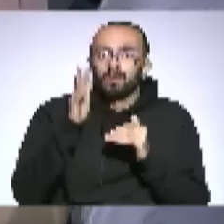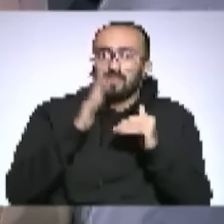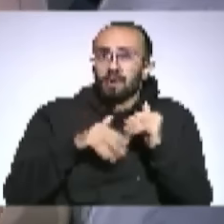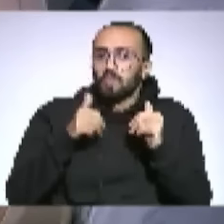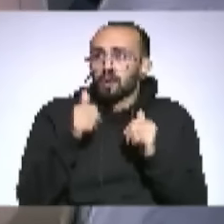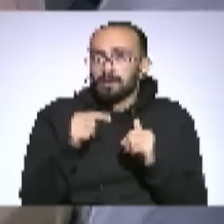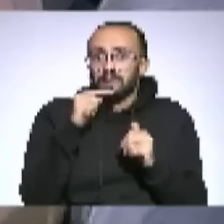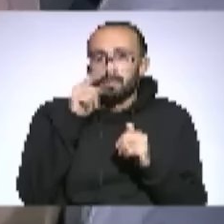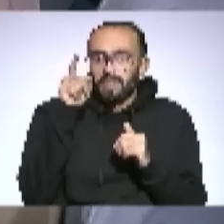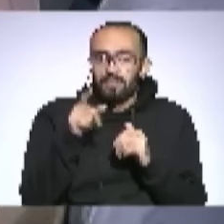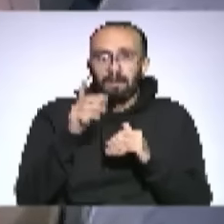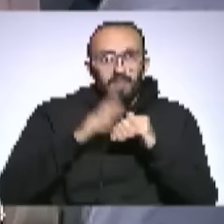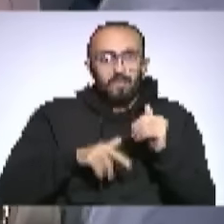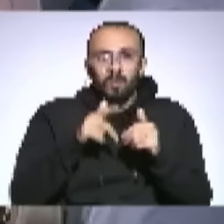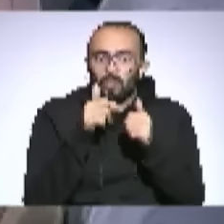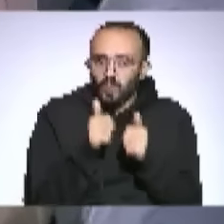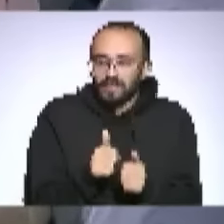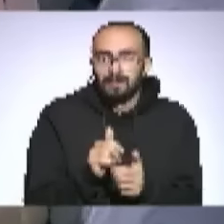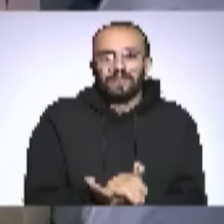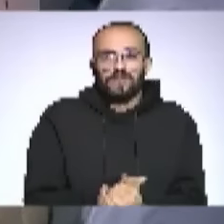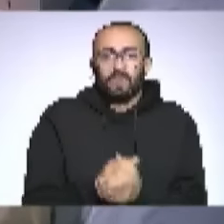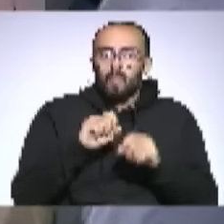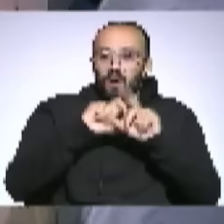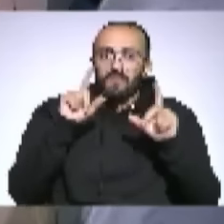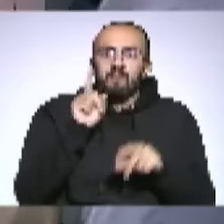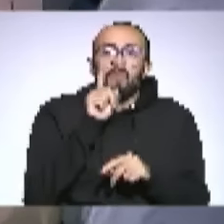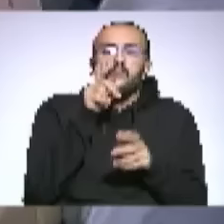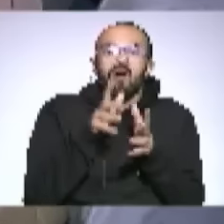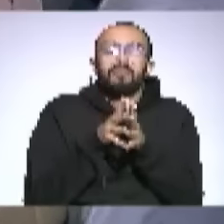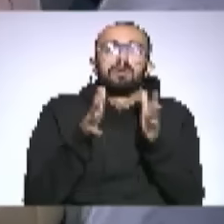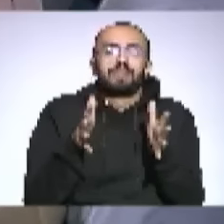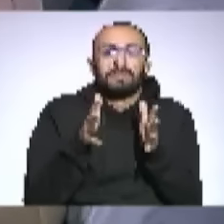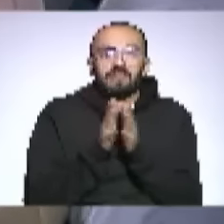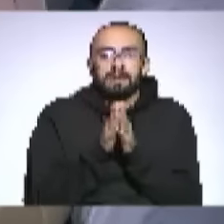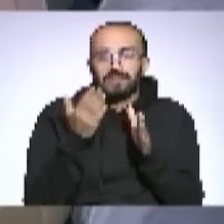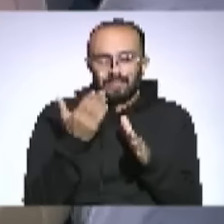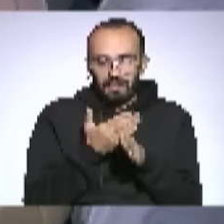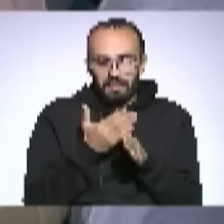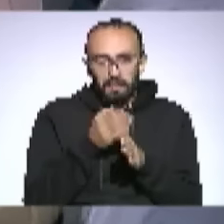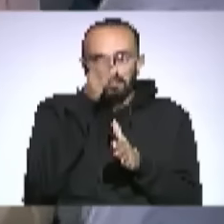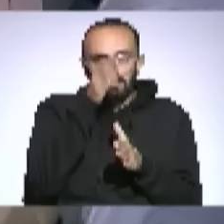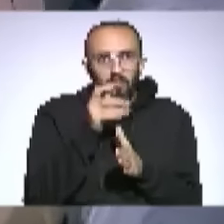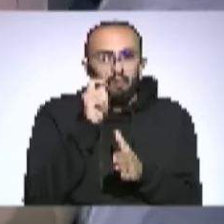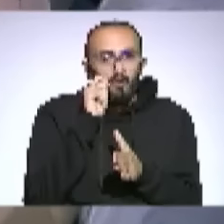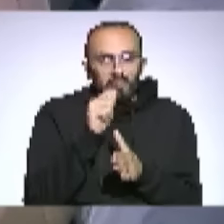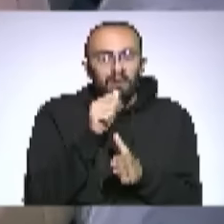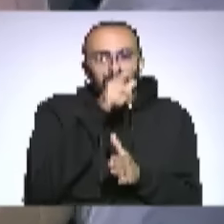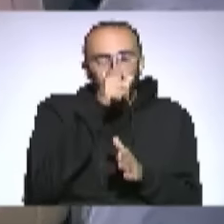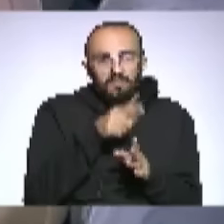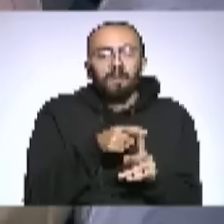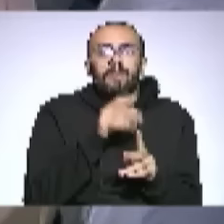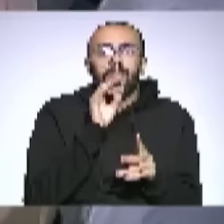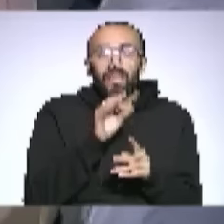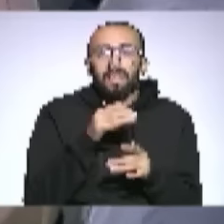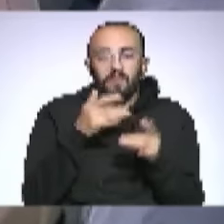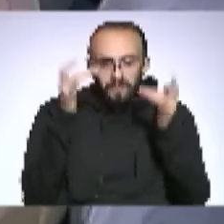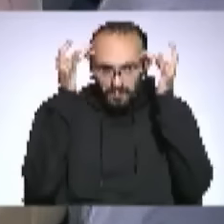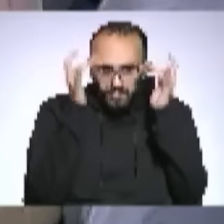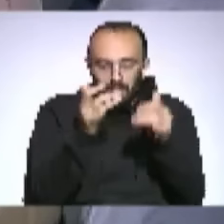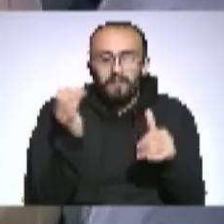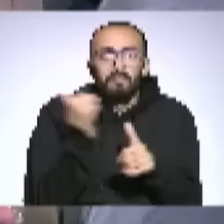محترمه يعني حضرتك ربيتيه تربيه كويسه وواضح انك ام عظيمه بحيث انك تطلعي ا راجل الراجل ده يكون ولاءه الاول